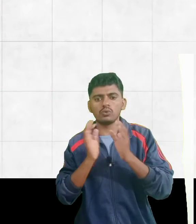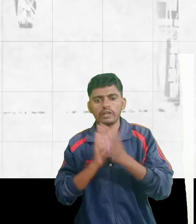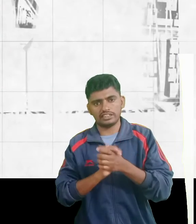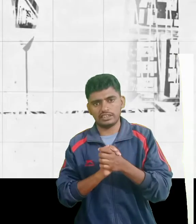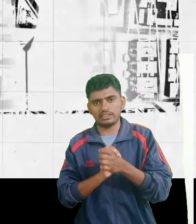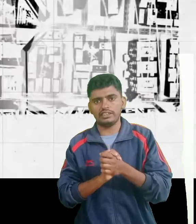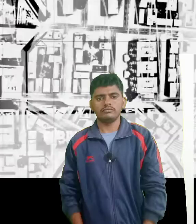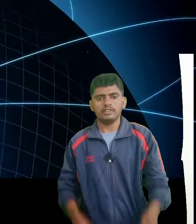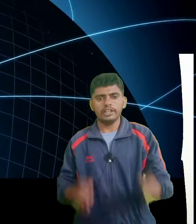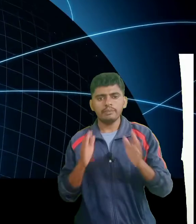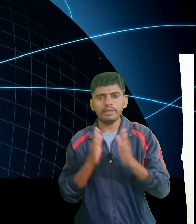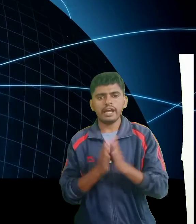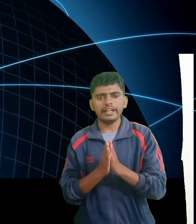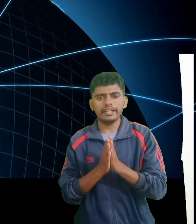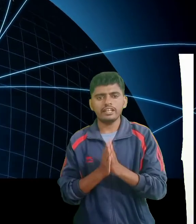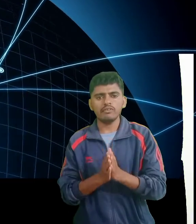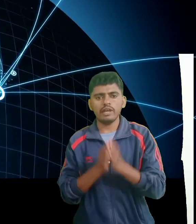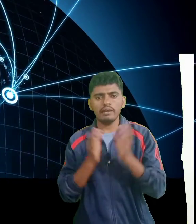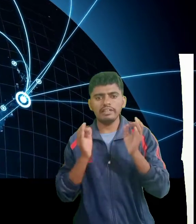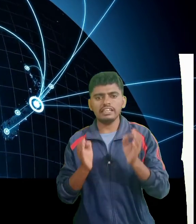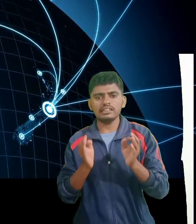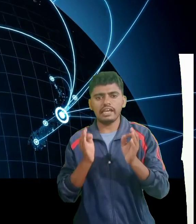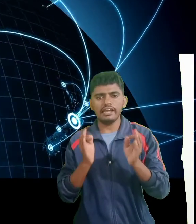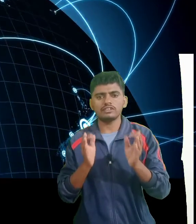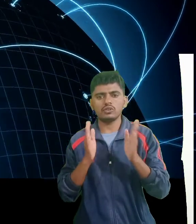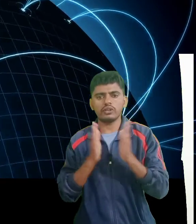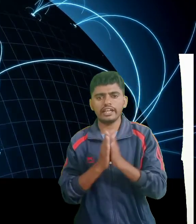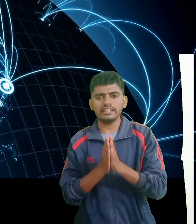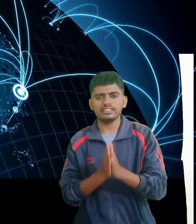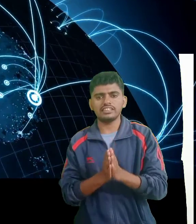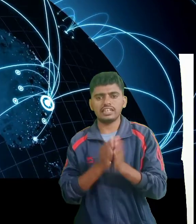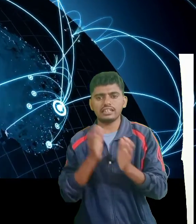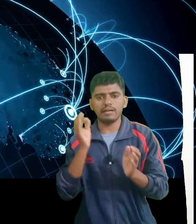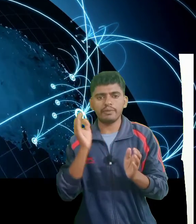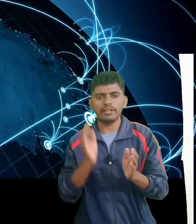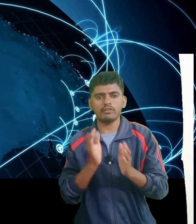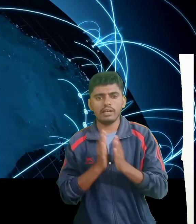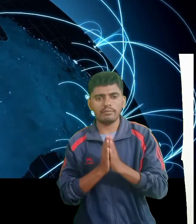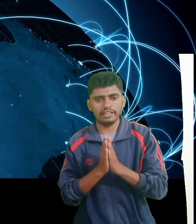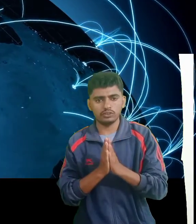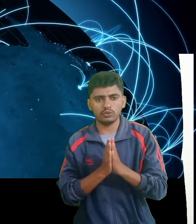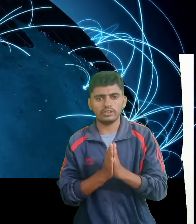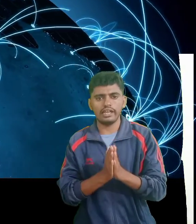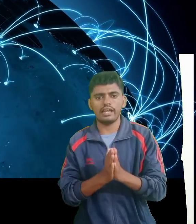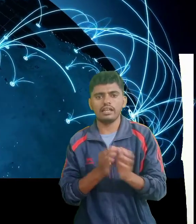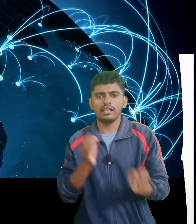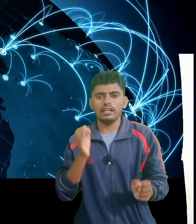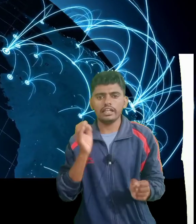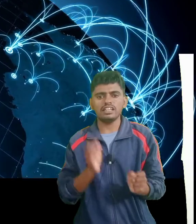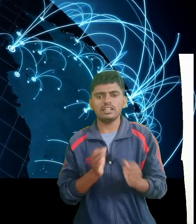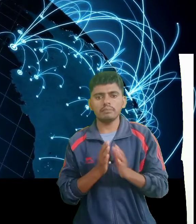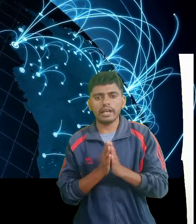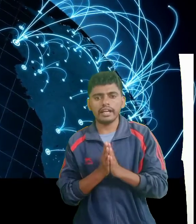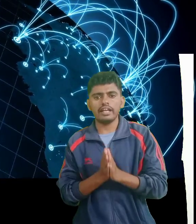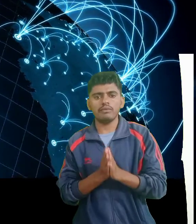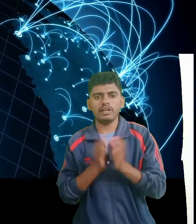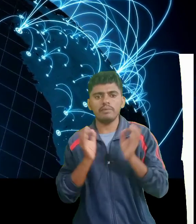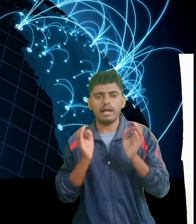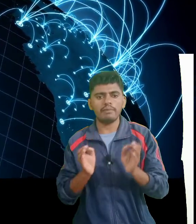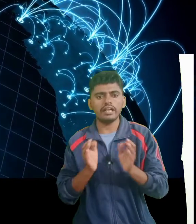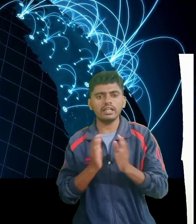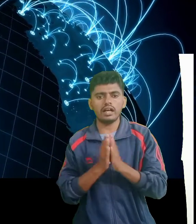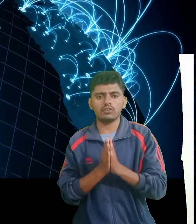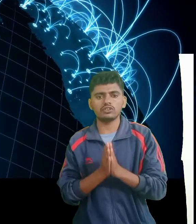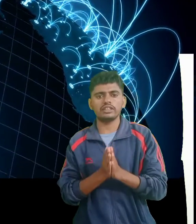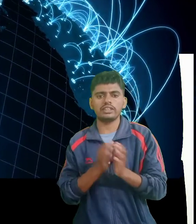पास थ्रू कर सकती है। इंफ्रारेड की वेवलेंथ है जो रेड से ज्यादा बड़ी वेवलेंथ होती है, लेकिन इंफ्रारेड